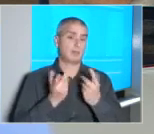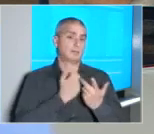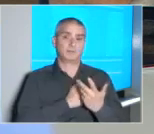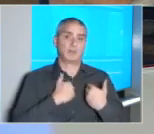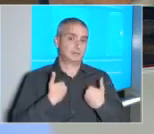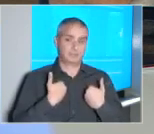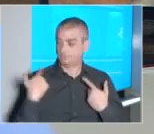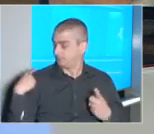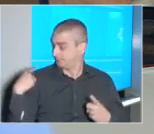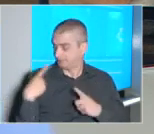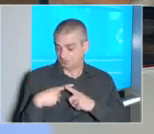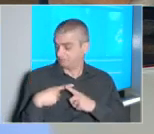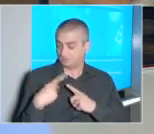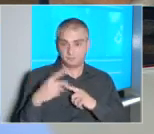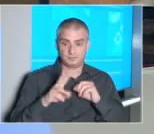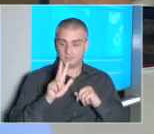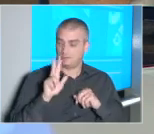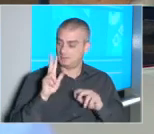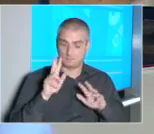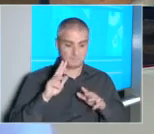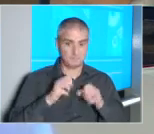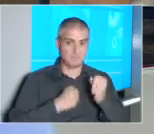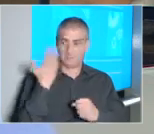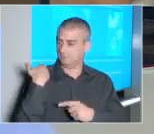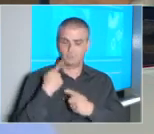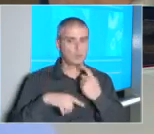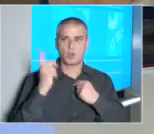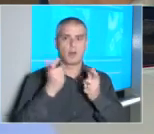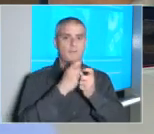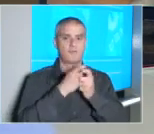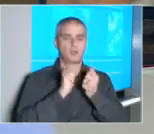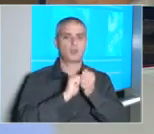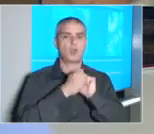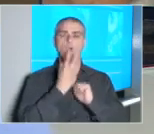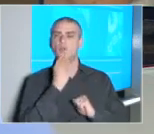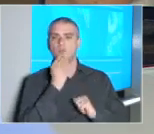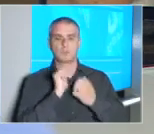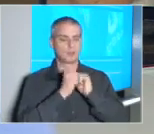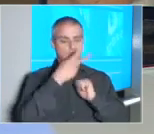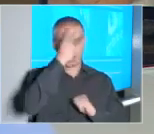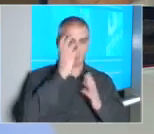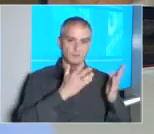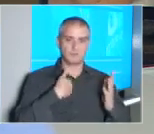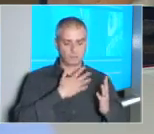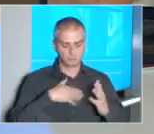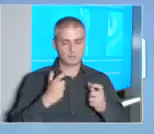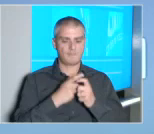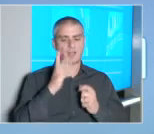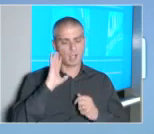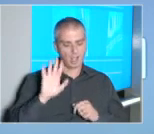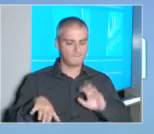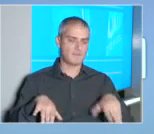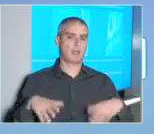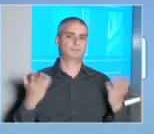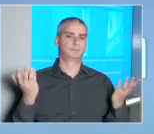ולצערי, עד מרץ של השנים האחרונות, כל המפלגות הן או יהודיות או ערביות, ואני רוצה שמפלגה שתהיה גם